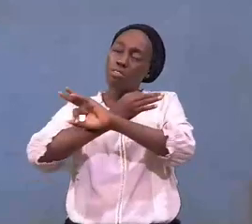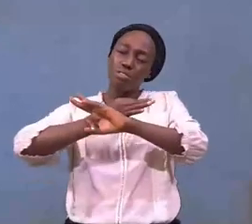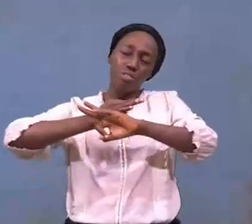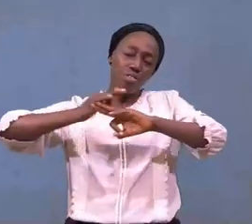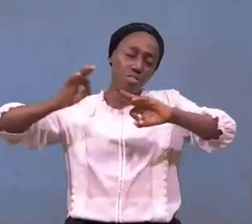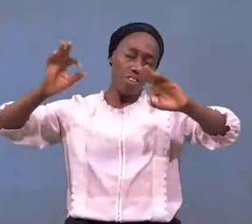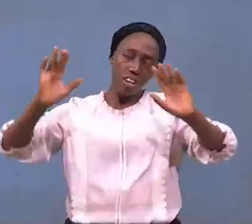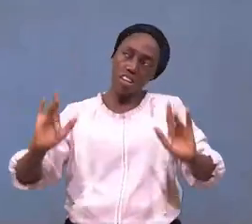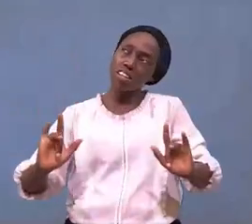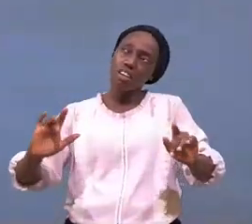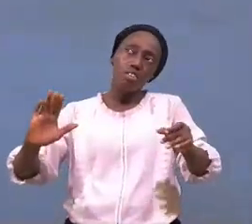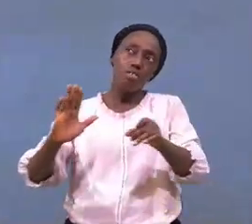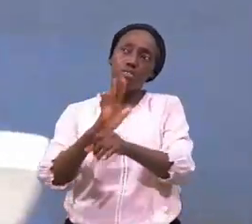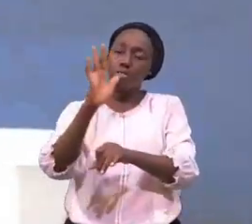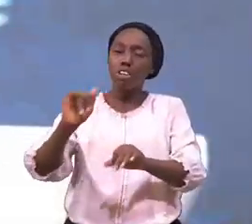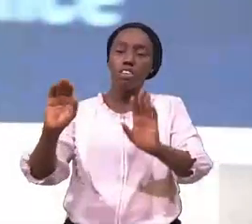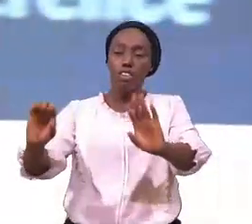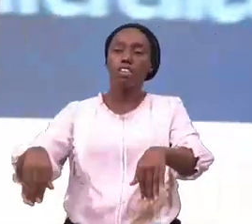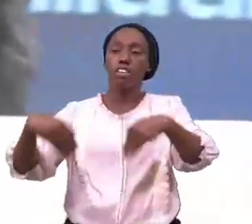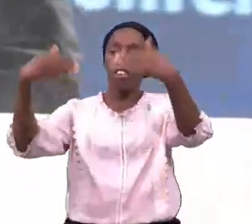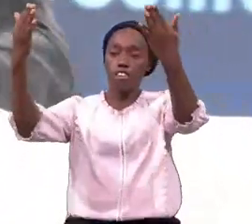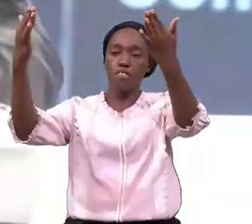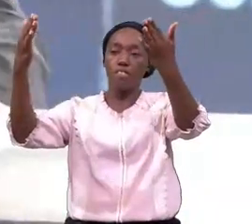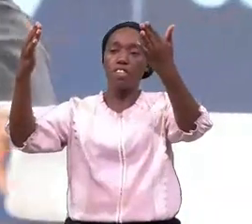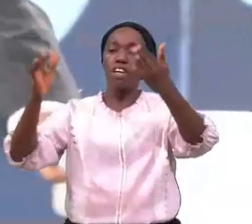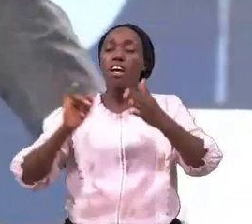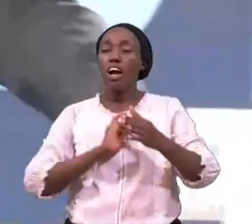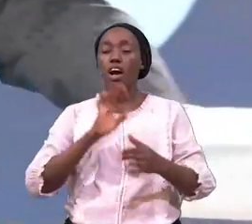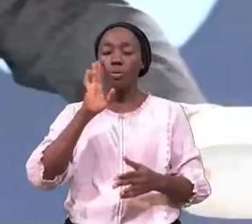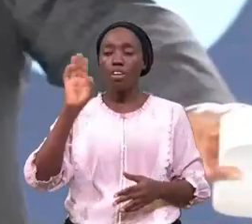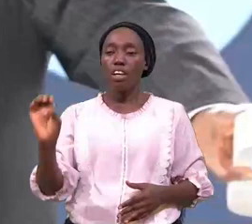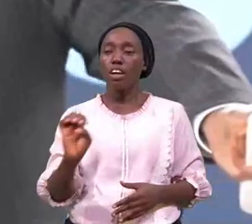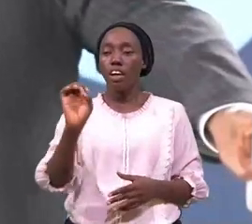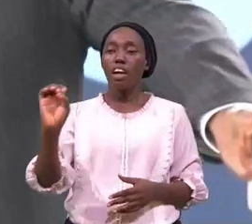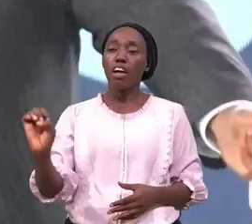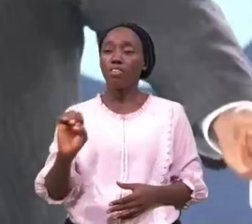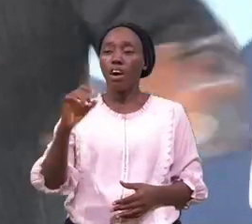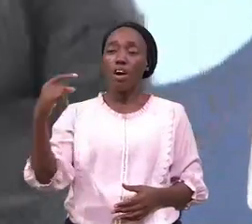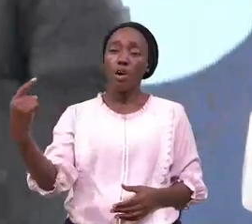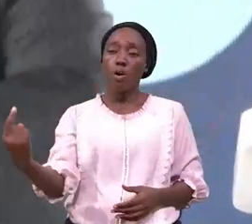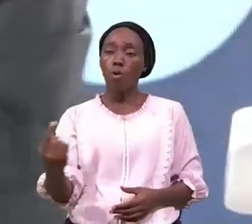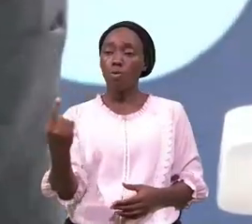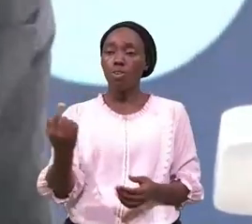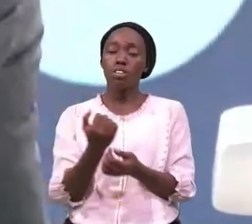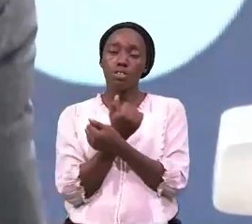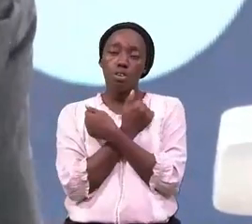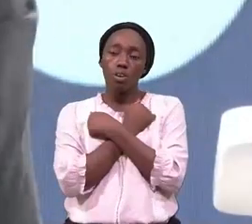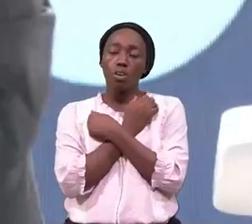Tout à lui, j'abandonne gratuitement. Je vais l'aimer, lui faire